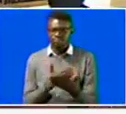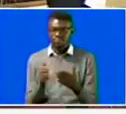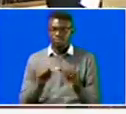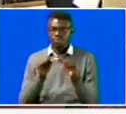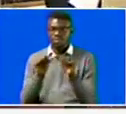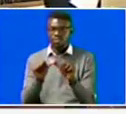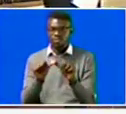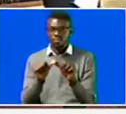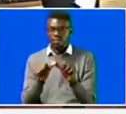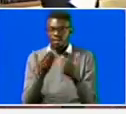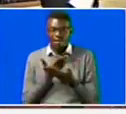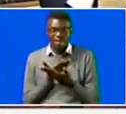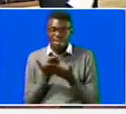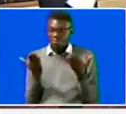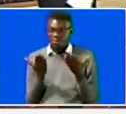Tumekuwa kila mahali.